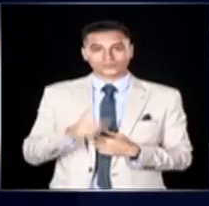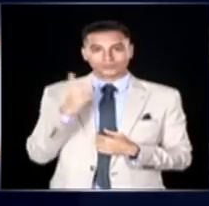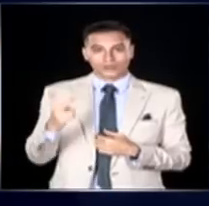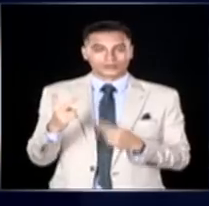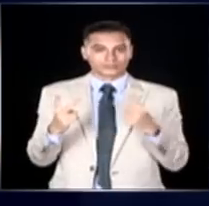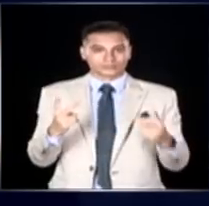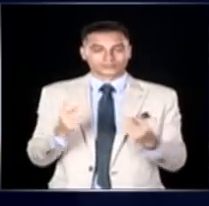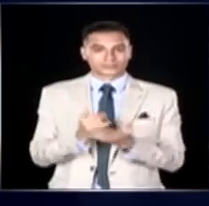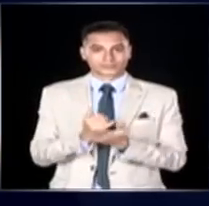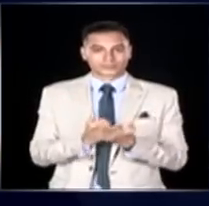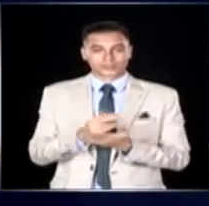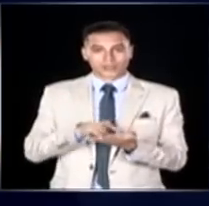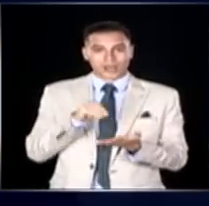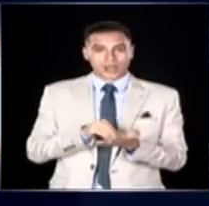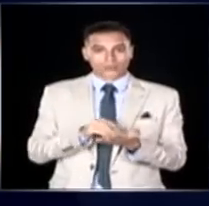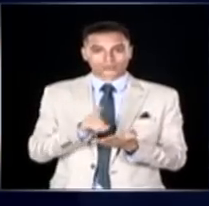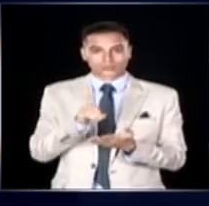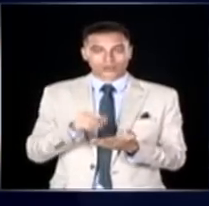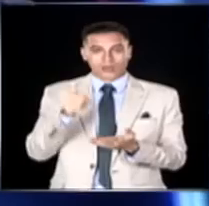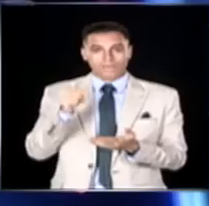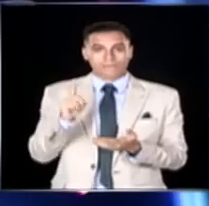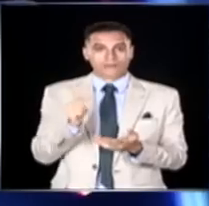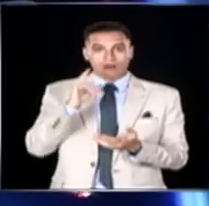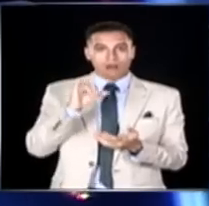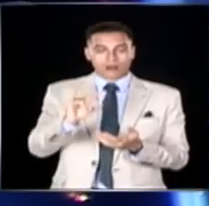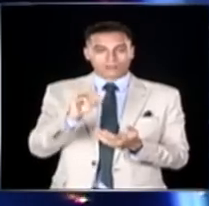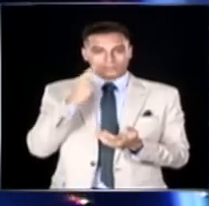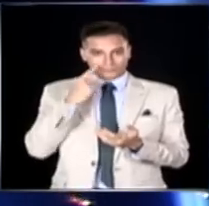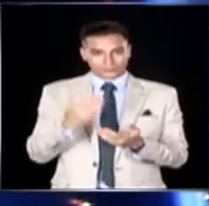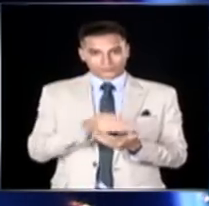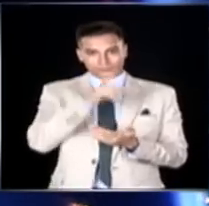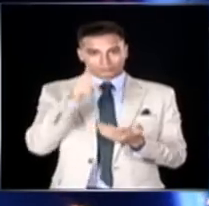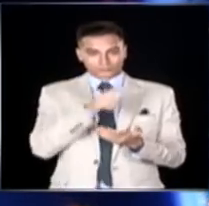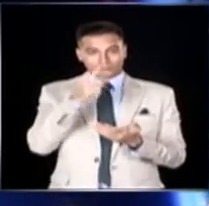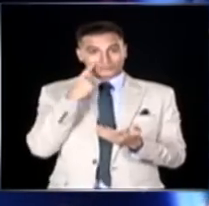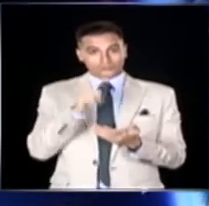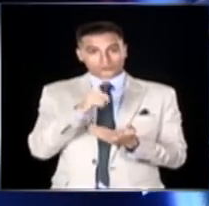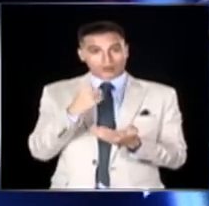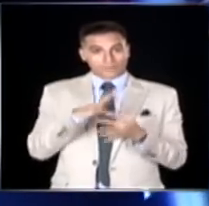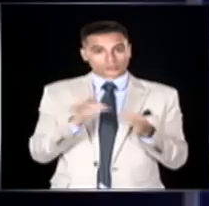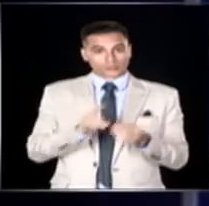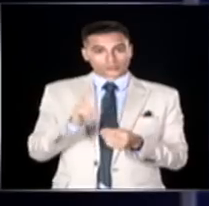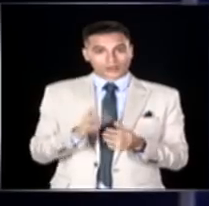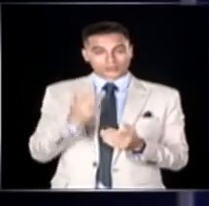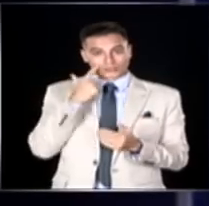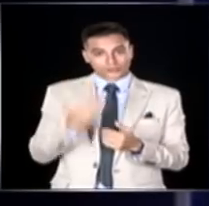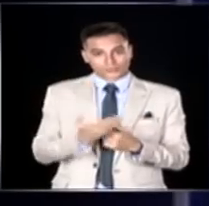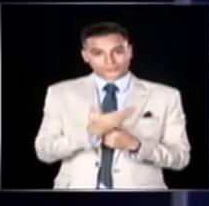سؤالين لكل مدرسة، وأول سؤال إبرام عزيز والسؤال الأول، وهنشوف موضوع السؤال